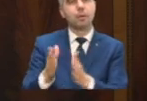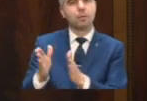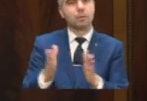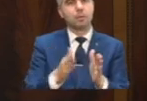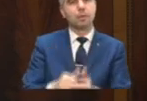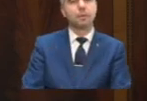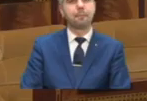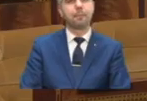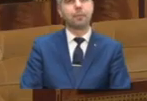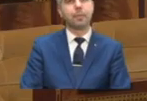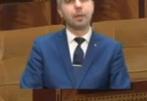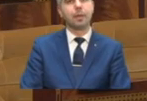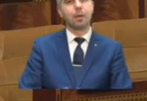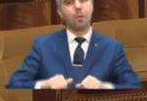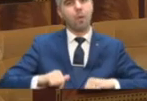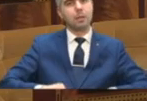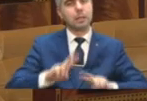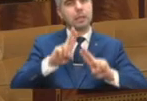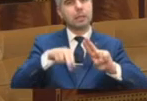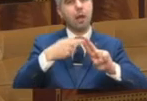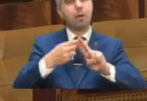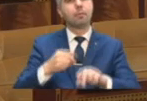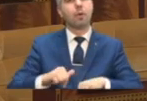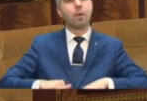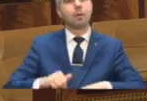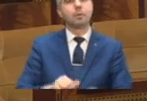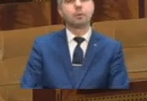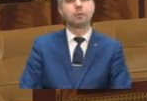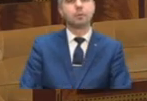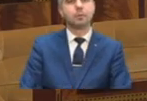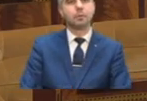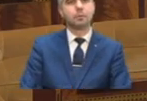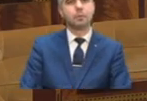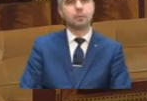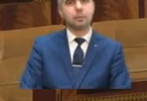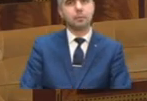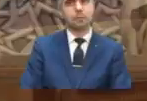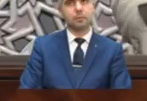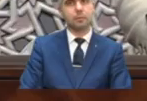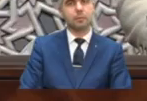المحترم. رد السيد الوزير المحترم فيما بقي من وقت، تفضل السيد الوزير.